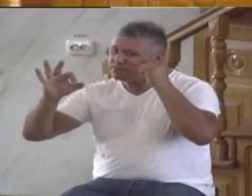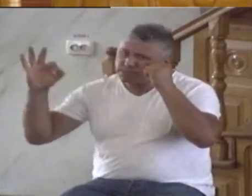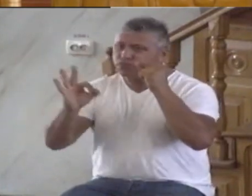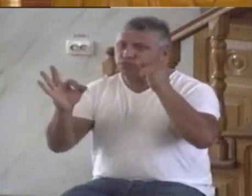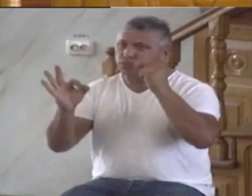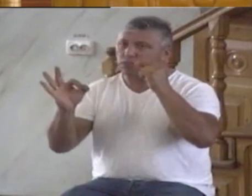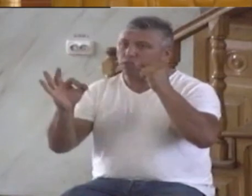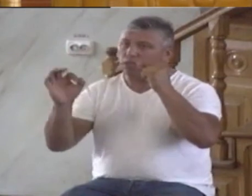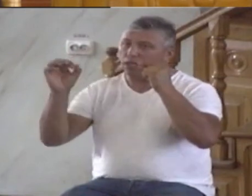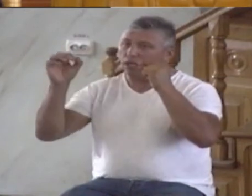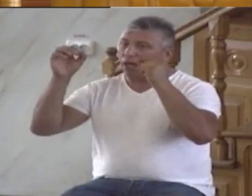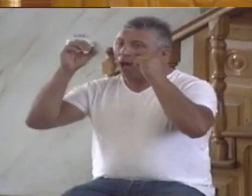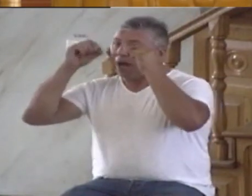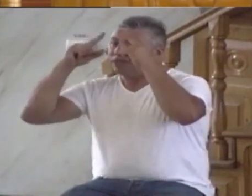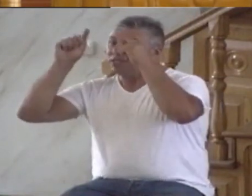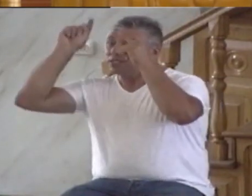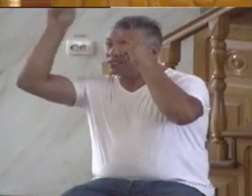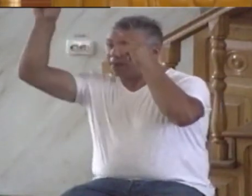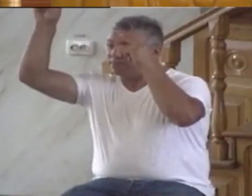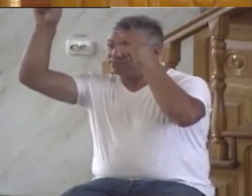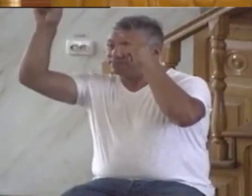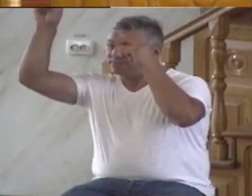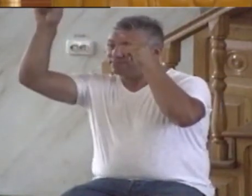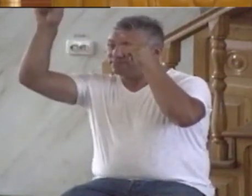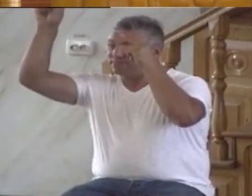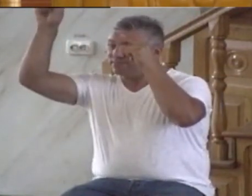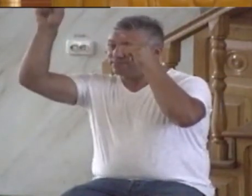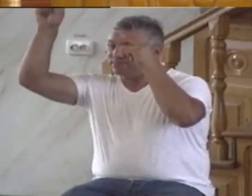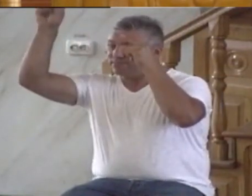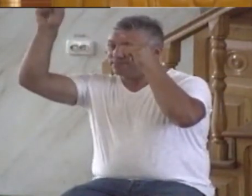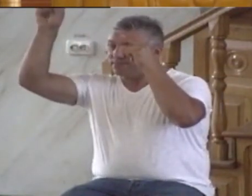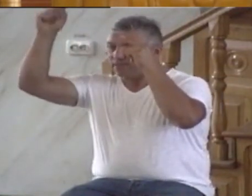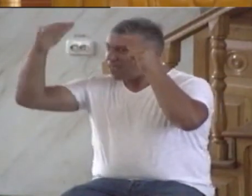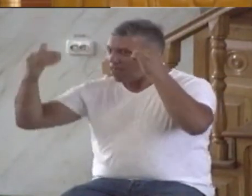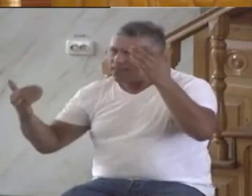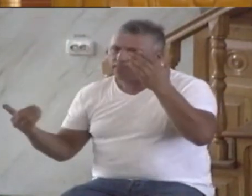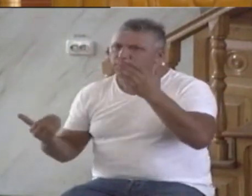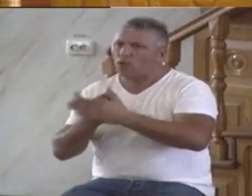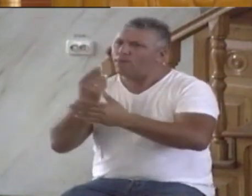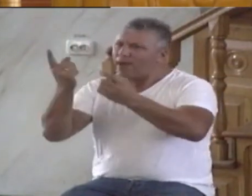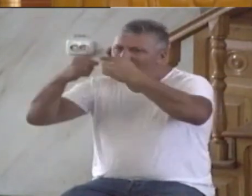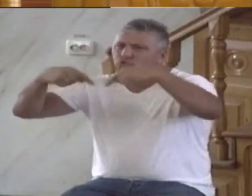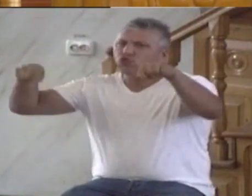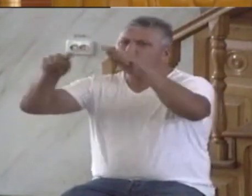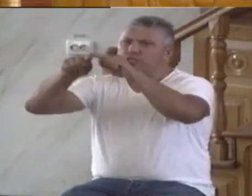той отчизне дорогой, которой пели сегодня дети.